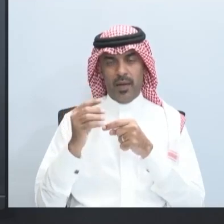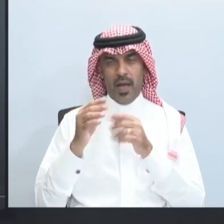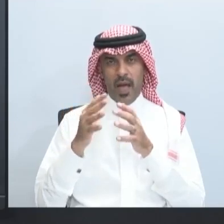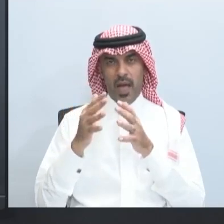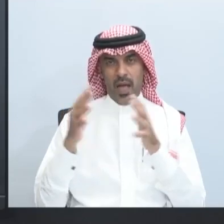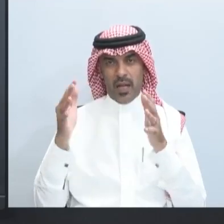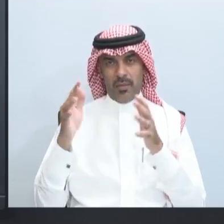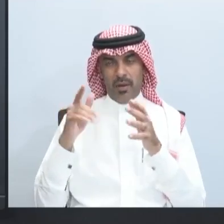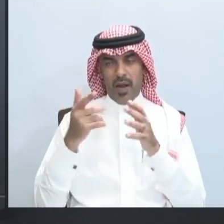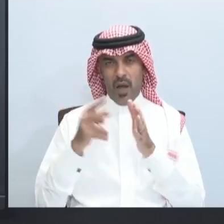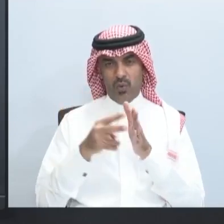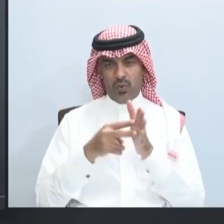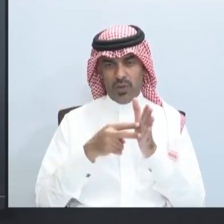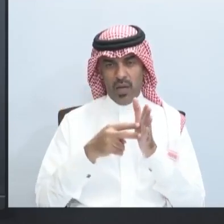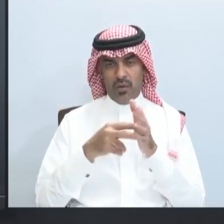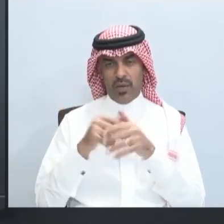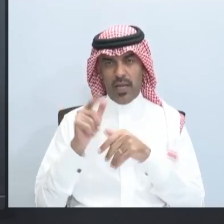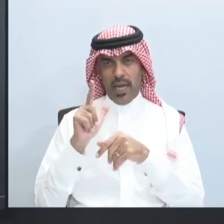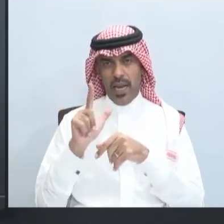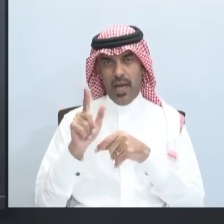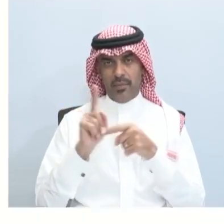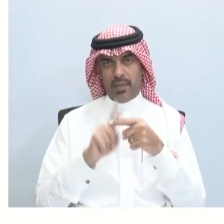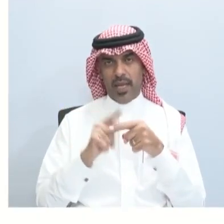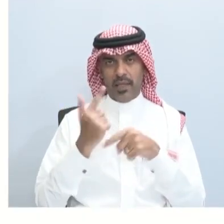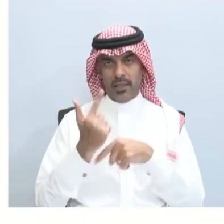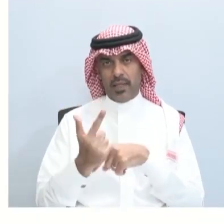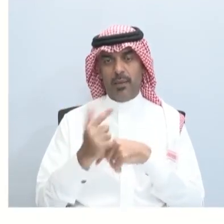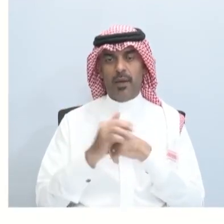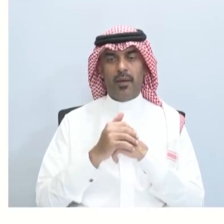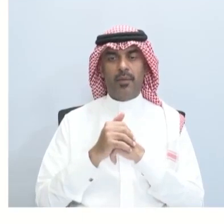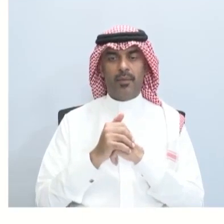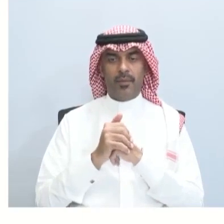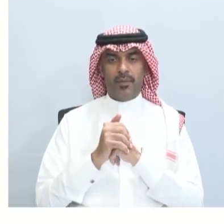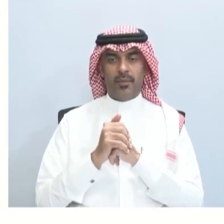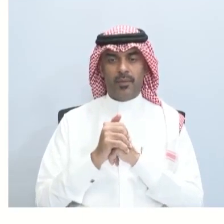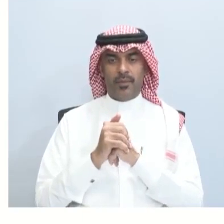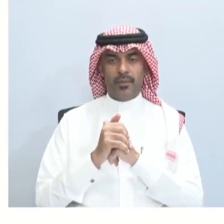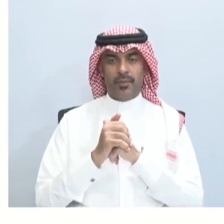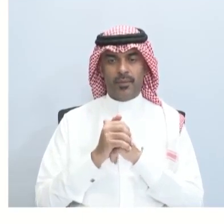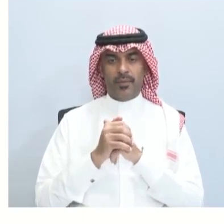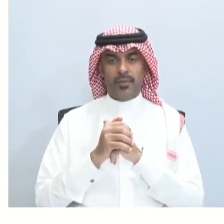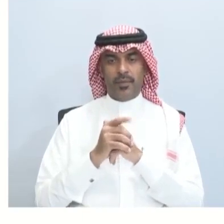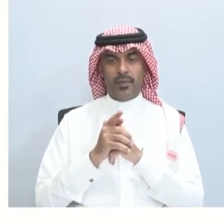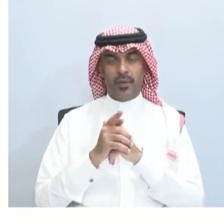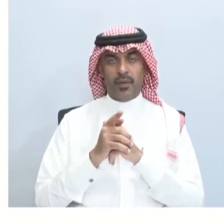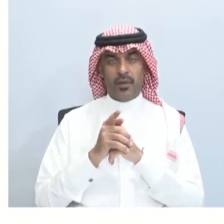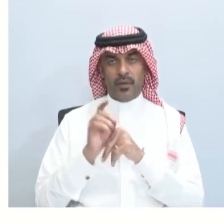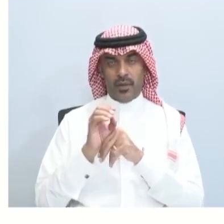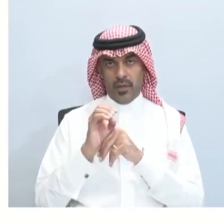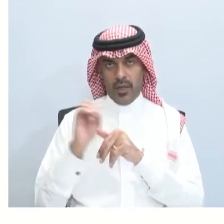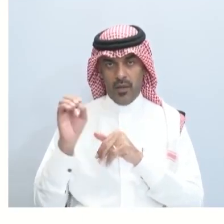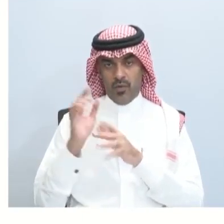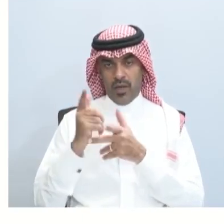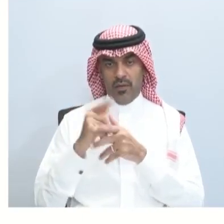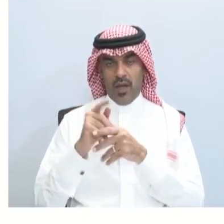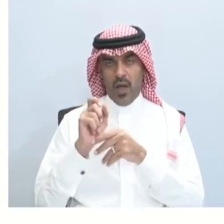سالب اربعه اكبر من او تساوي لام زائد سبعه لحل هذه المتباينه اولا